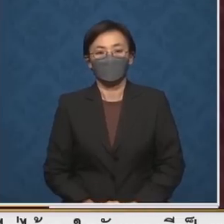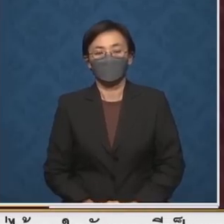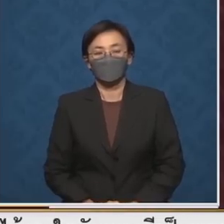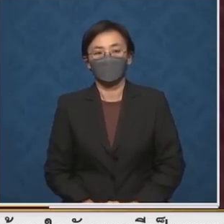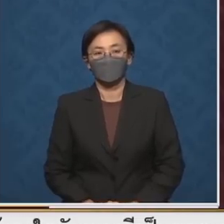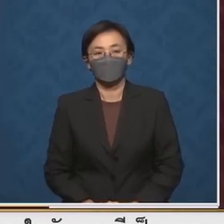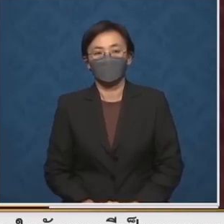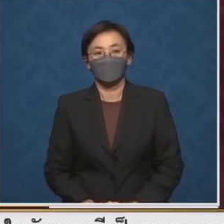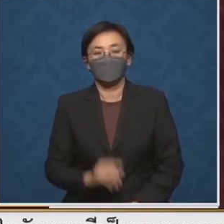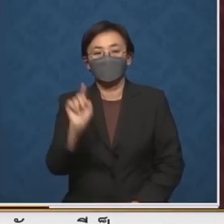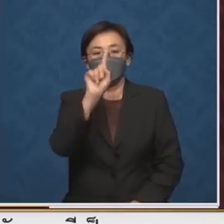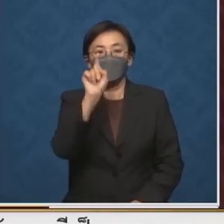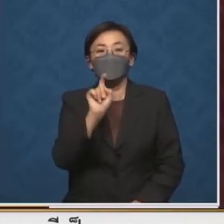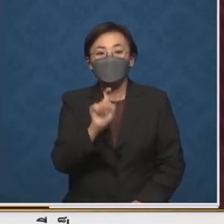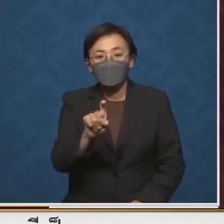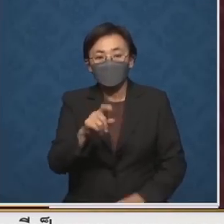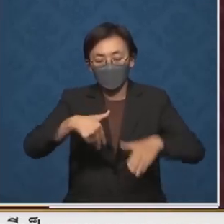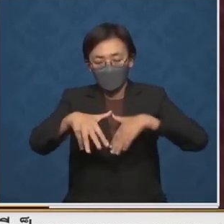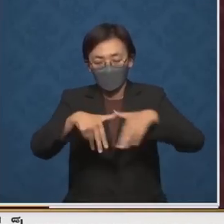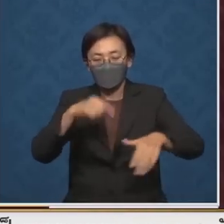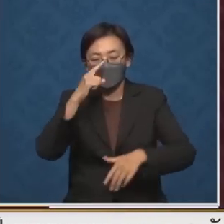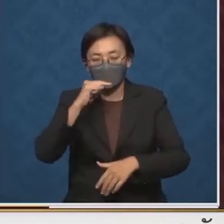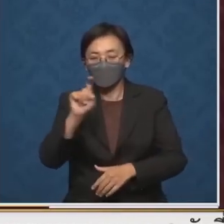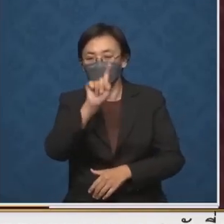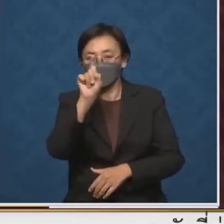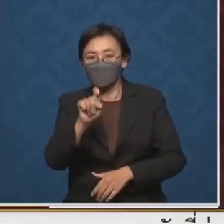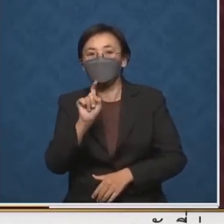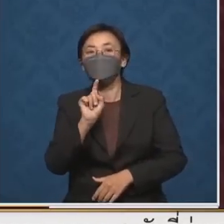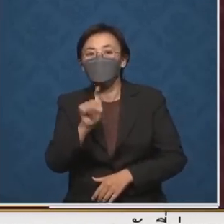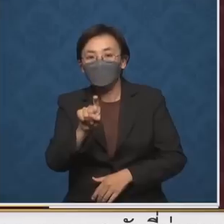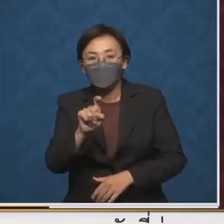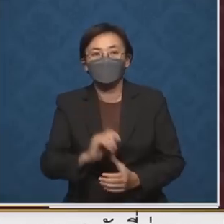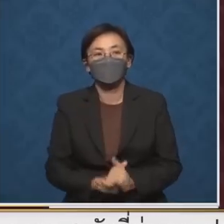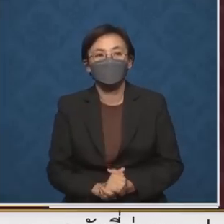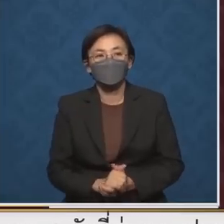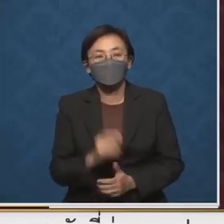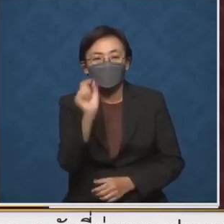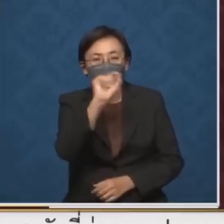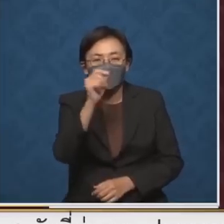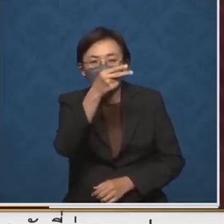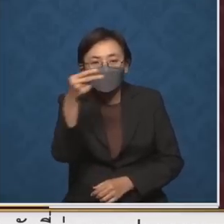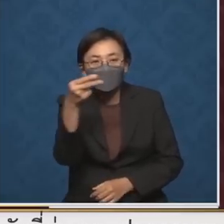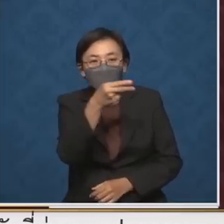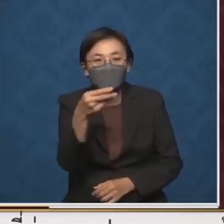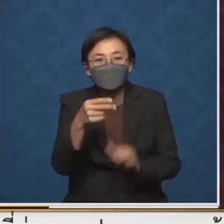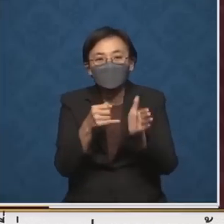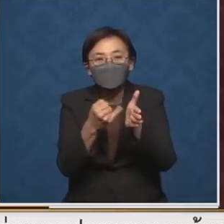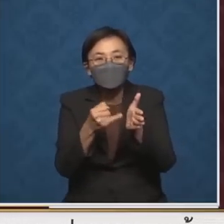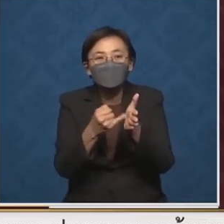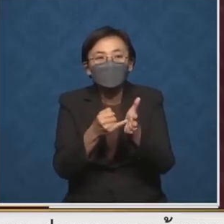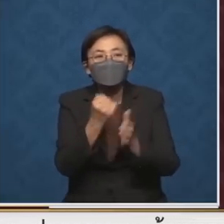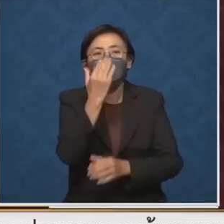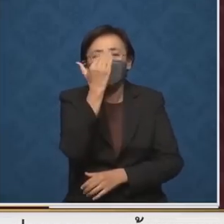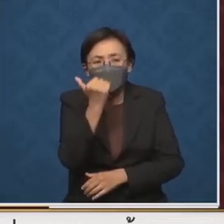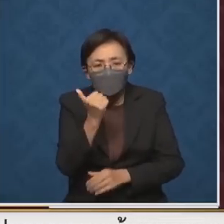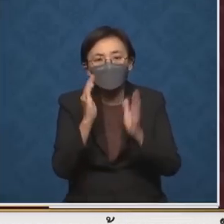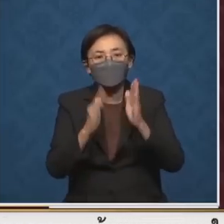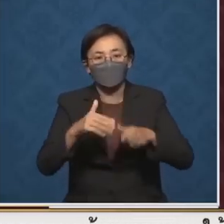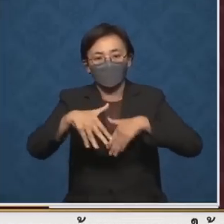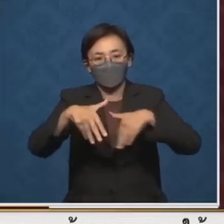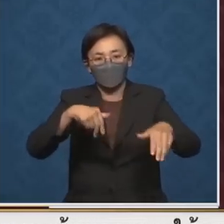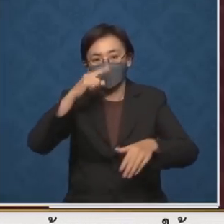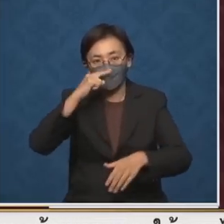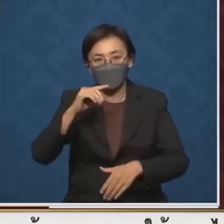นี่คอคำถามจากคนไทยผมมาเขียนใหดูง่ายที่สุดทำไมคนไทย 40